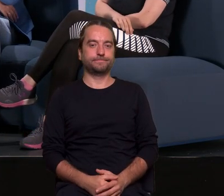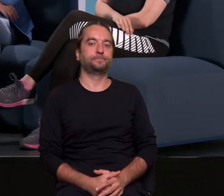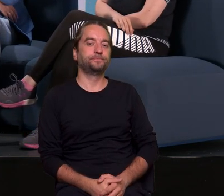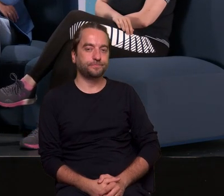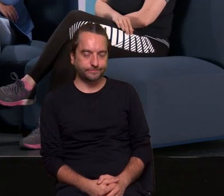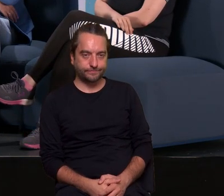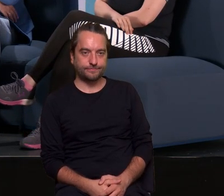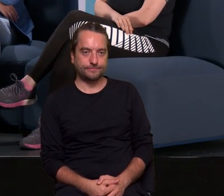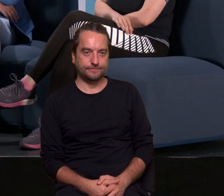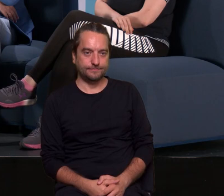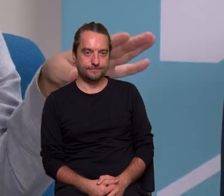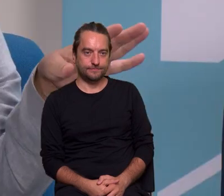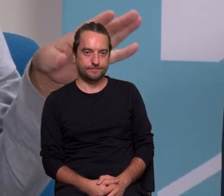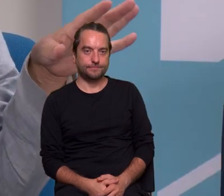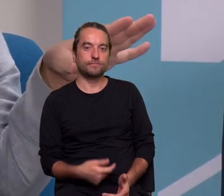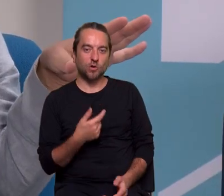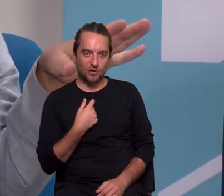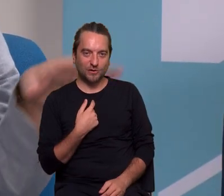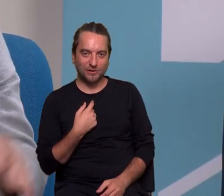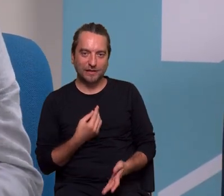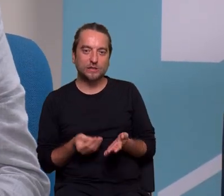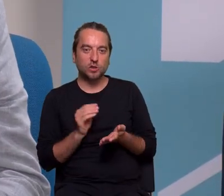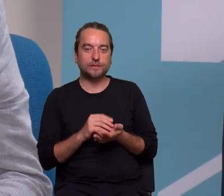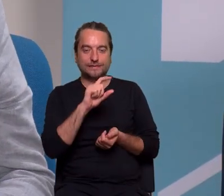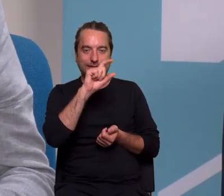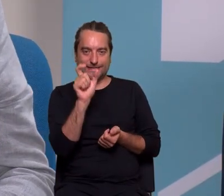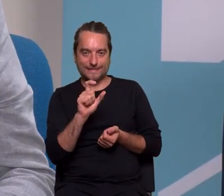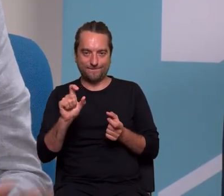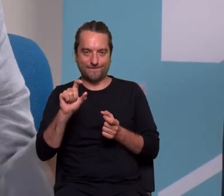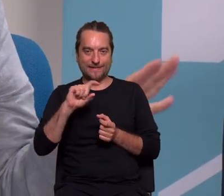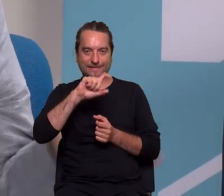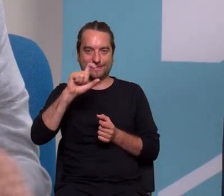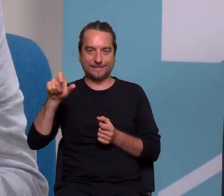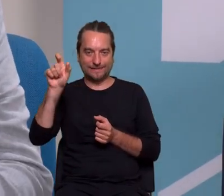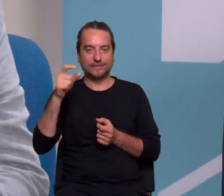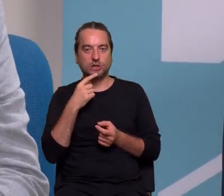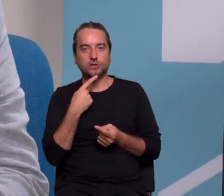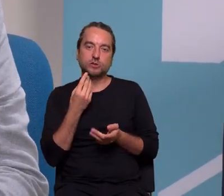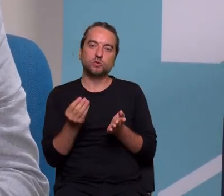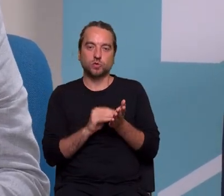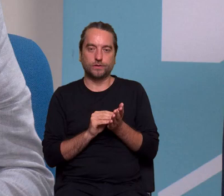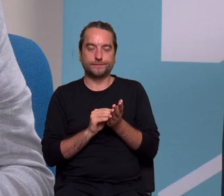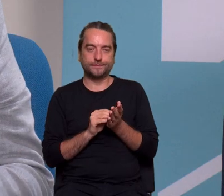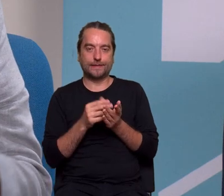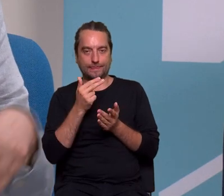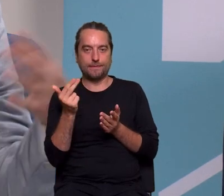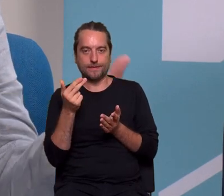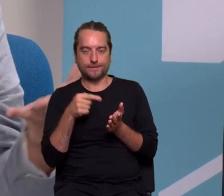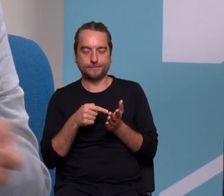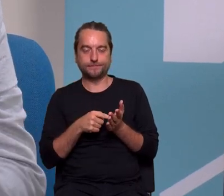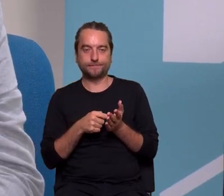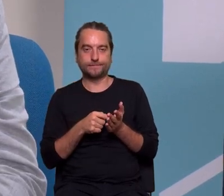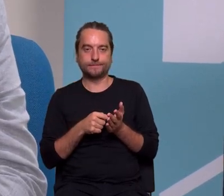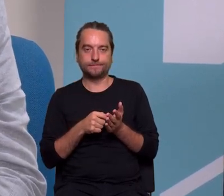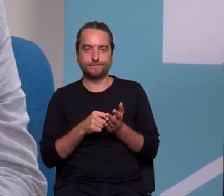Ja może jeszcze do tej swastyki się, prawda, cofnę się do tych swastyk, do tych